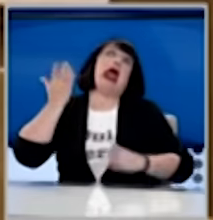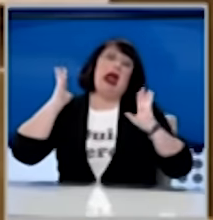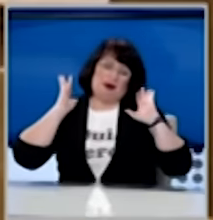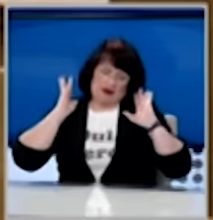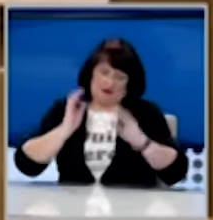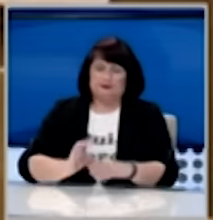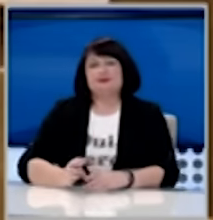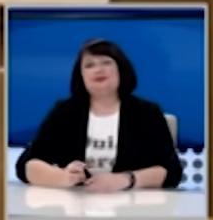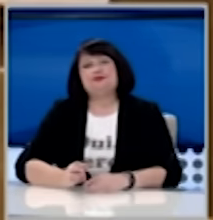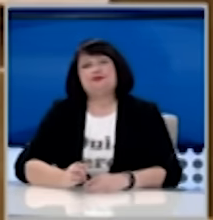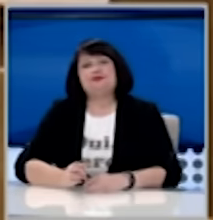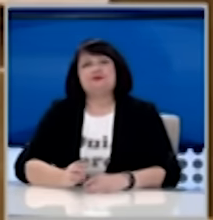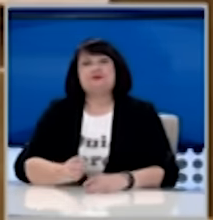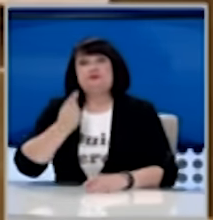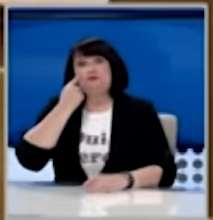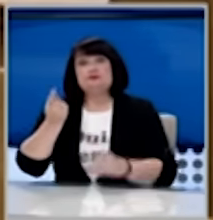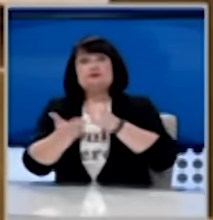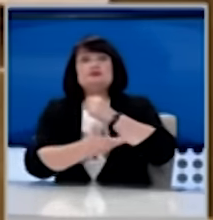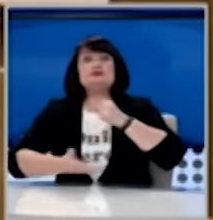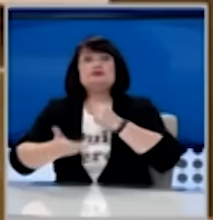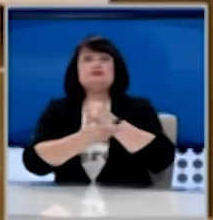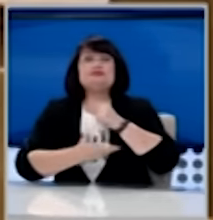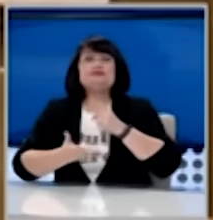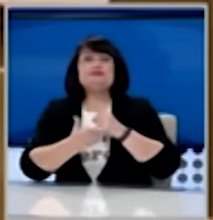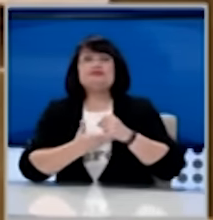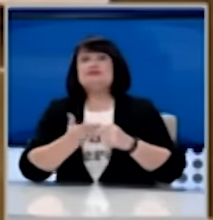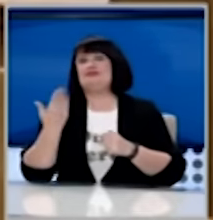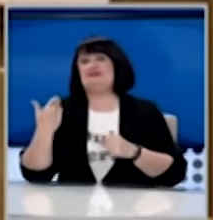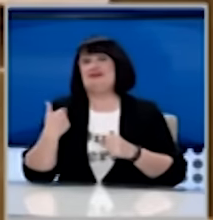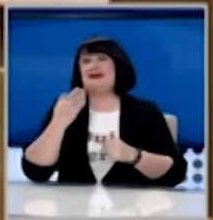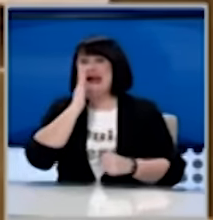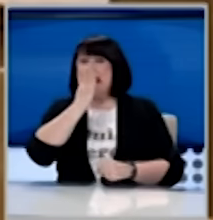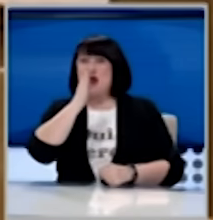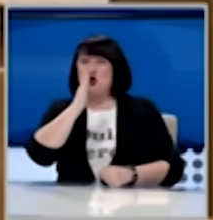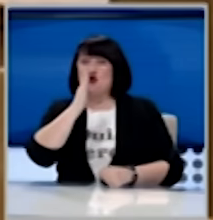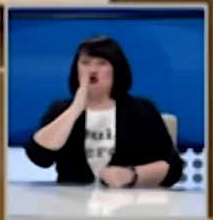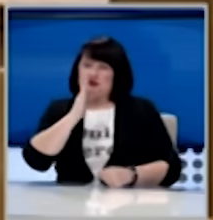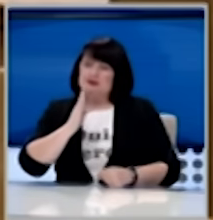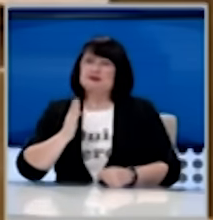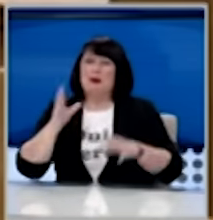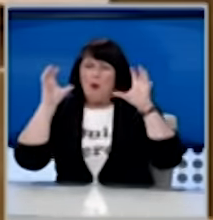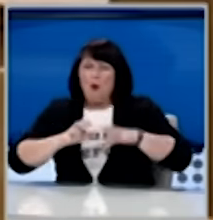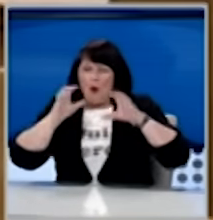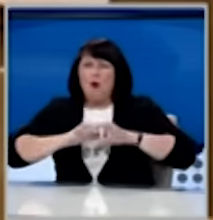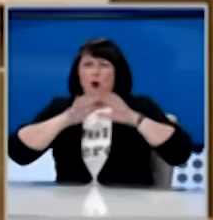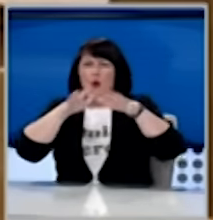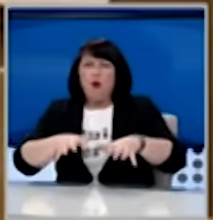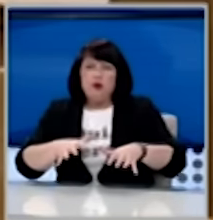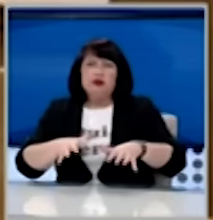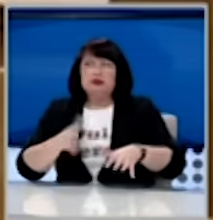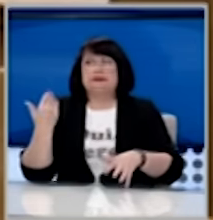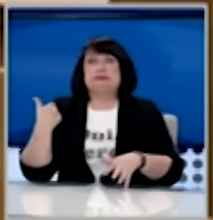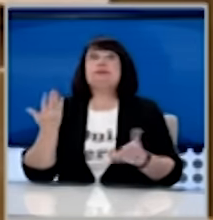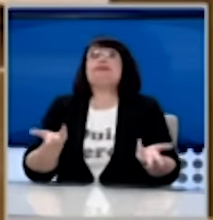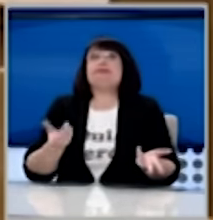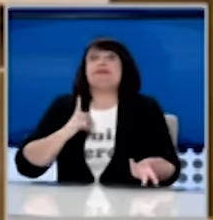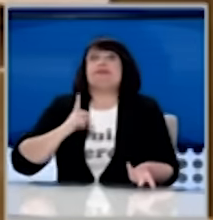αυτά βέβαια βλέπετε οι αγρότες έχουν και την πικρή πείρα του ιανού την αγωνία των πληγέντων μεγαλώνει ενόψη και